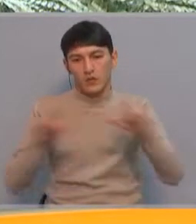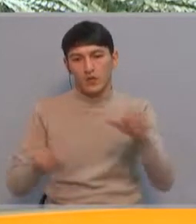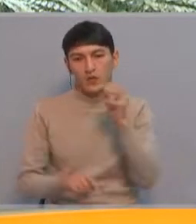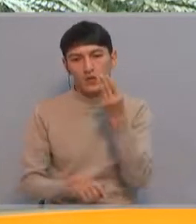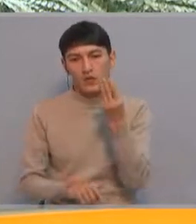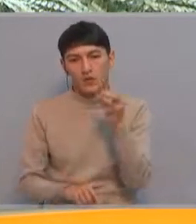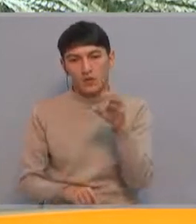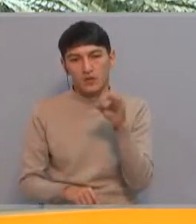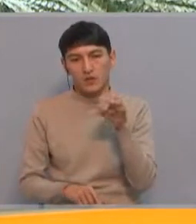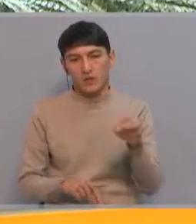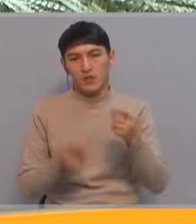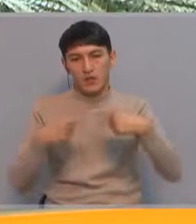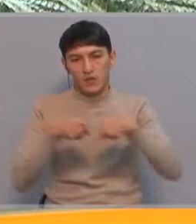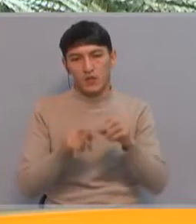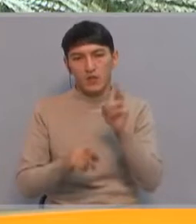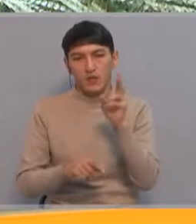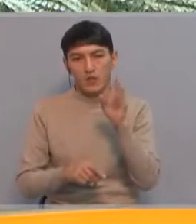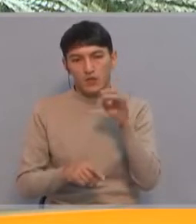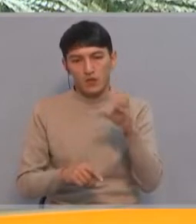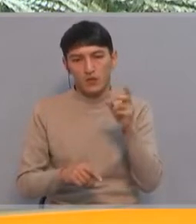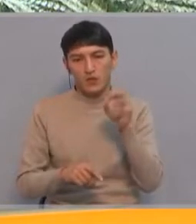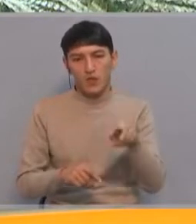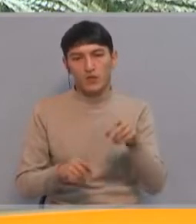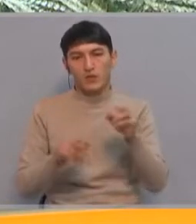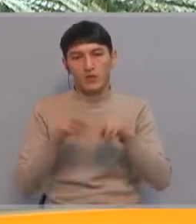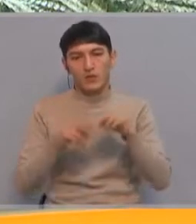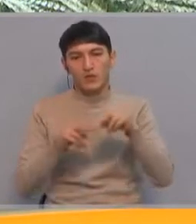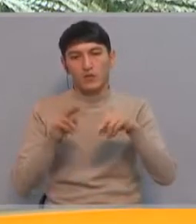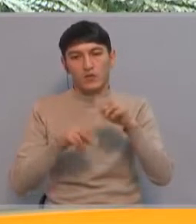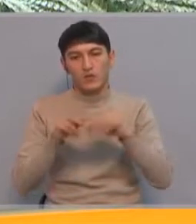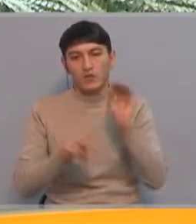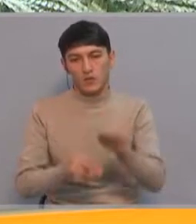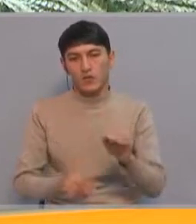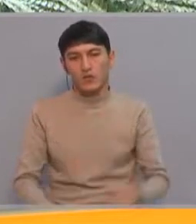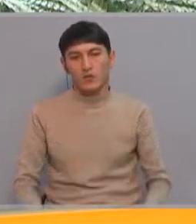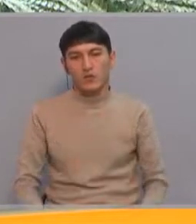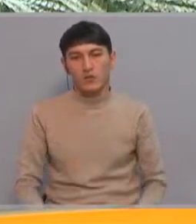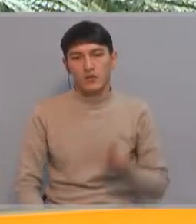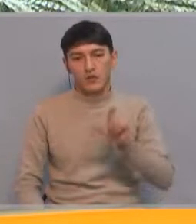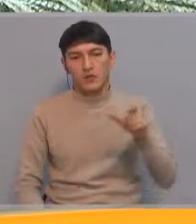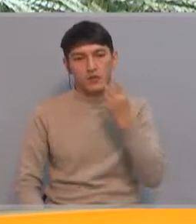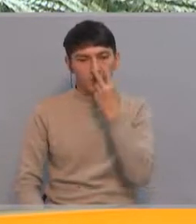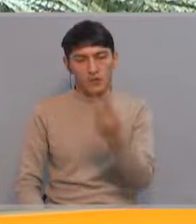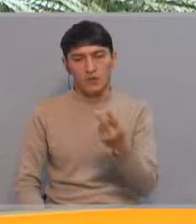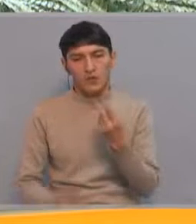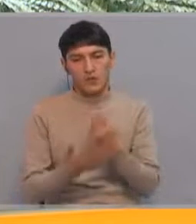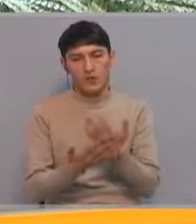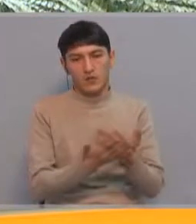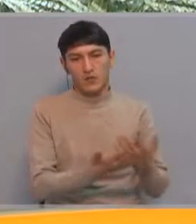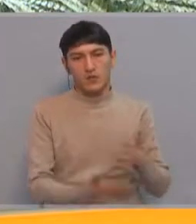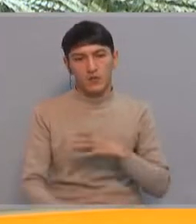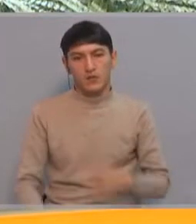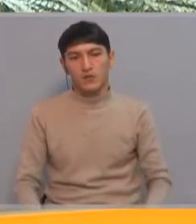Шым-Сити шағын ауданында конгресс-холл бой көтеруде. Бүгін жергілікті тілшілер құрылыс алаңдарында болып, жаңа жобалармен